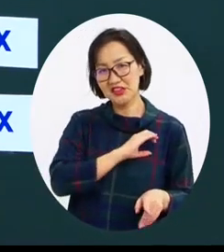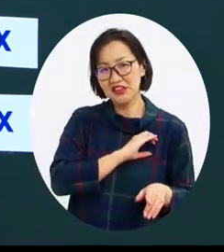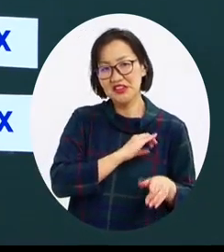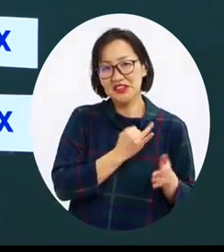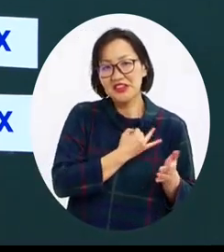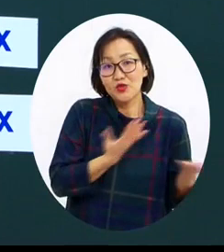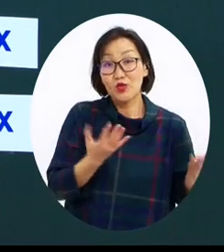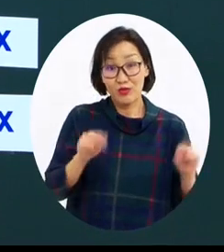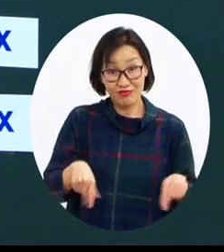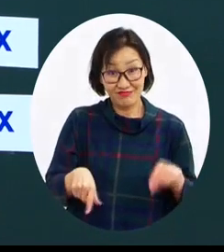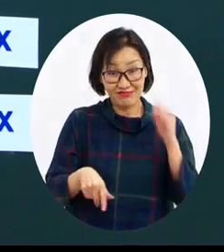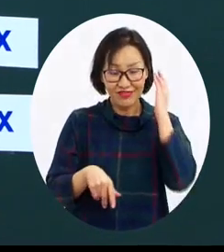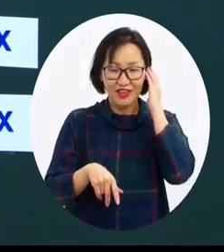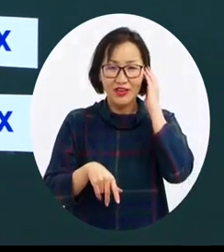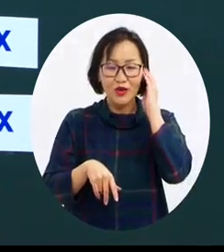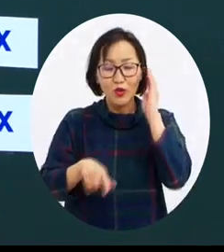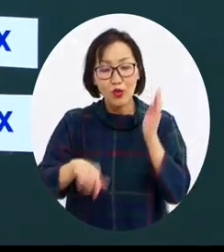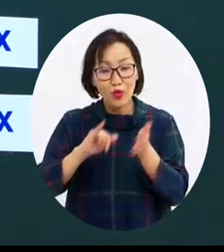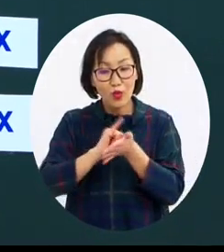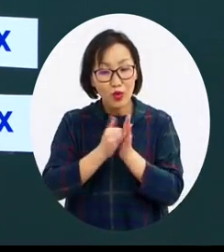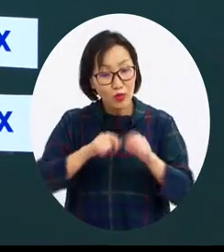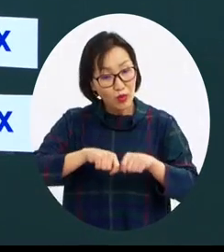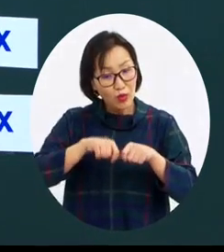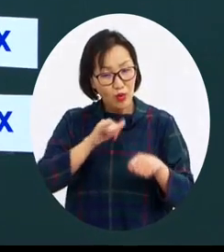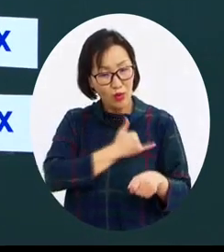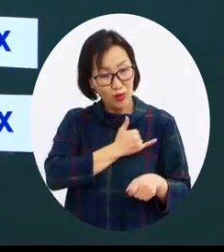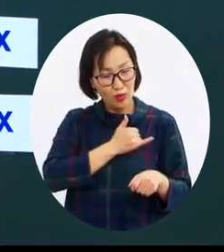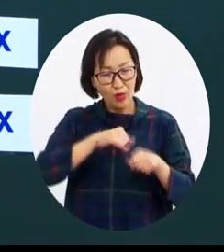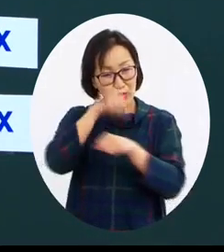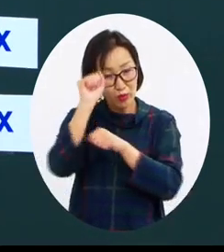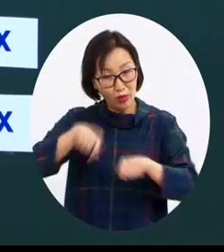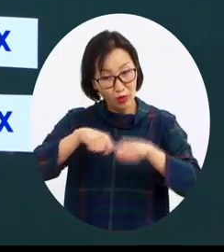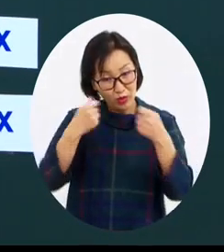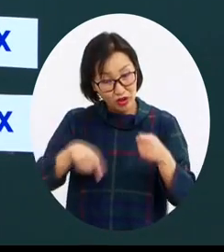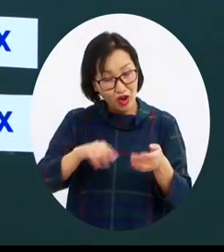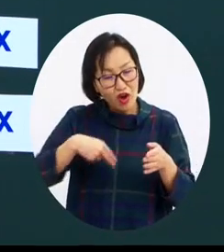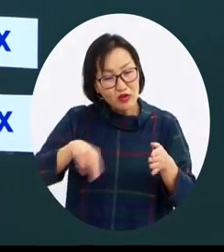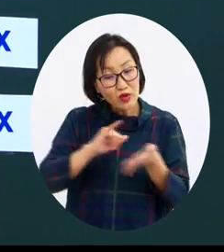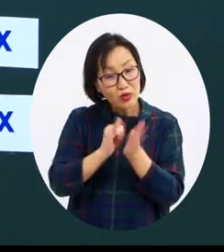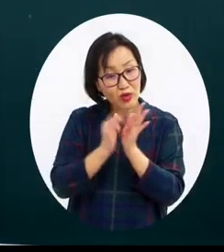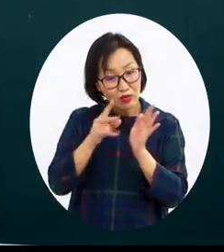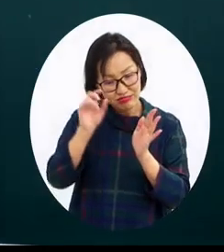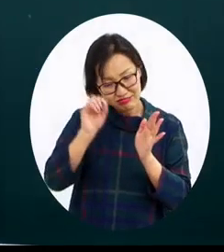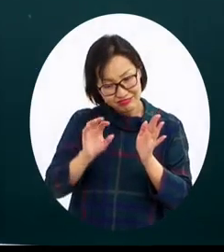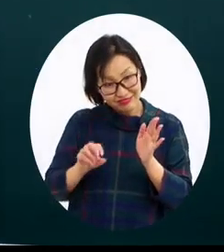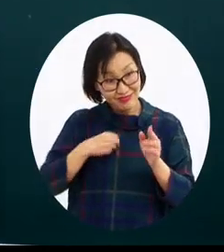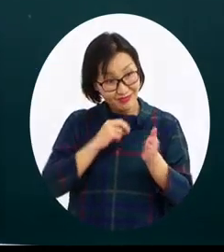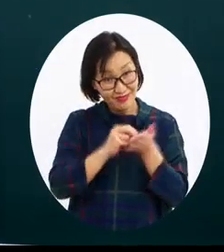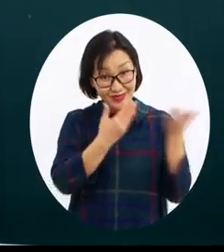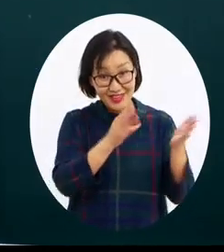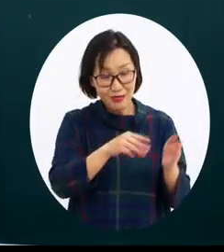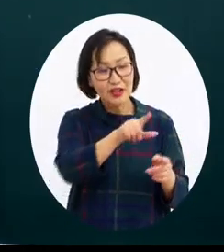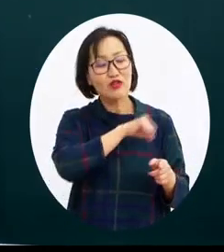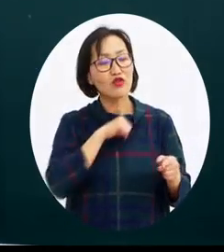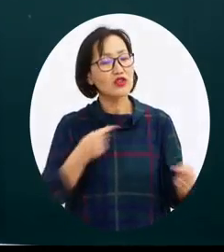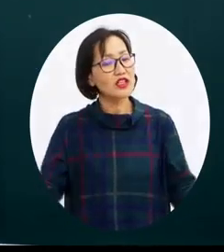За ингээд башин энэ урмын хуулах гэсэн үгнийхээ ойролцоо утгатай хэлцүүдийг оллоо. А та нар гэртээ бол яах нь вэ? Эсэргээрээ